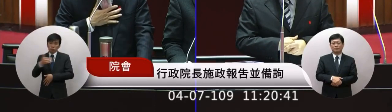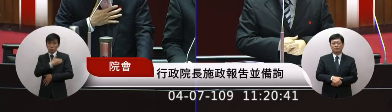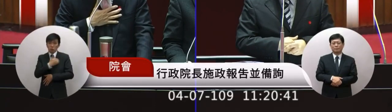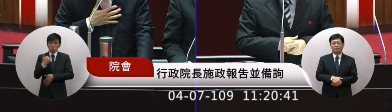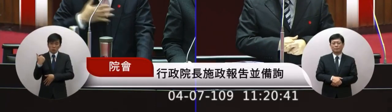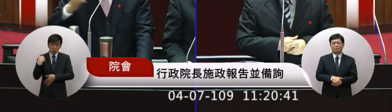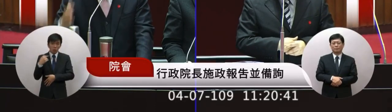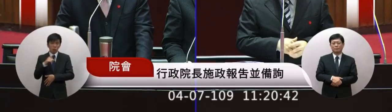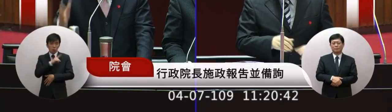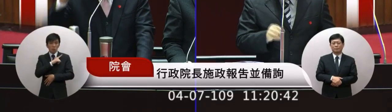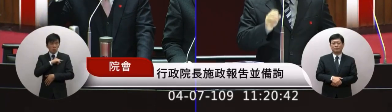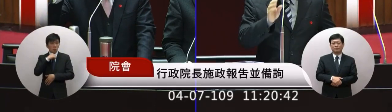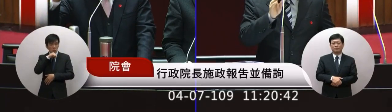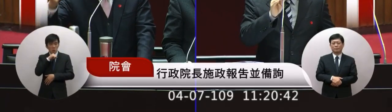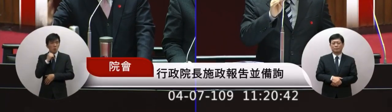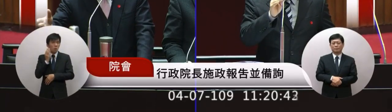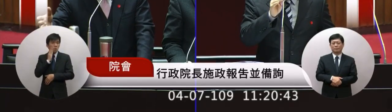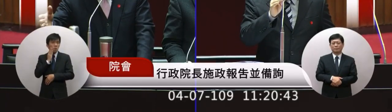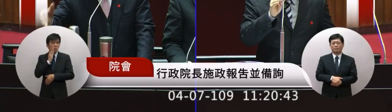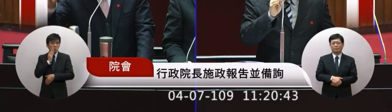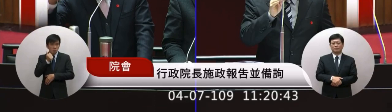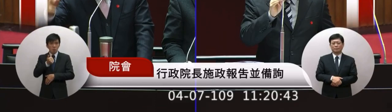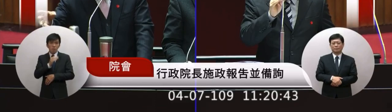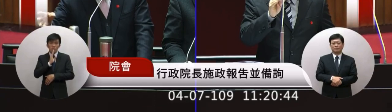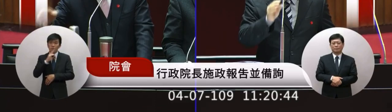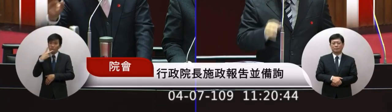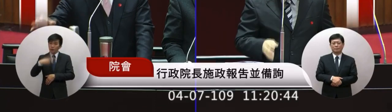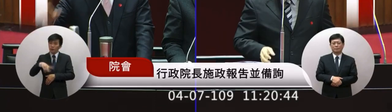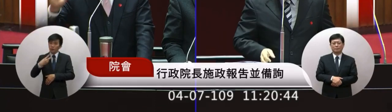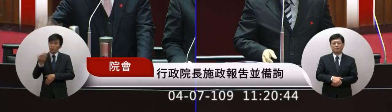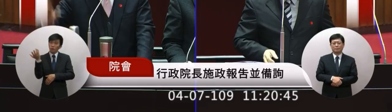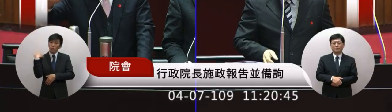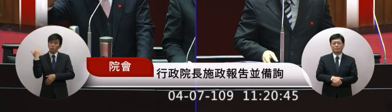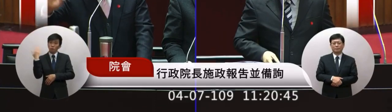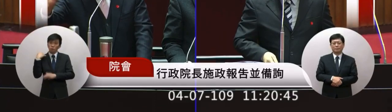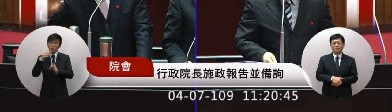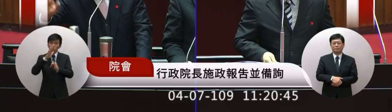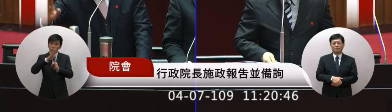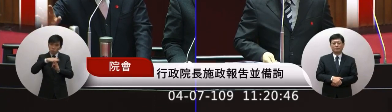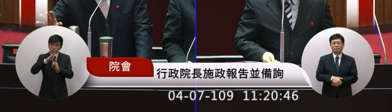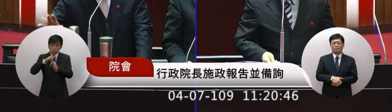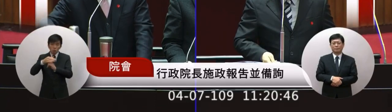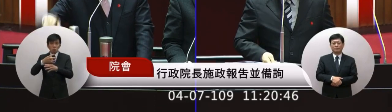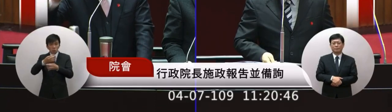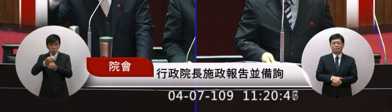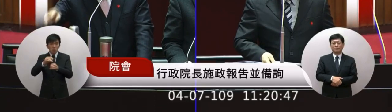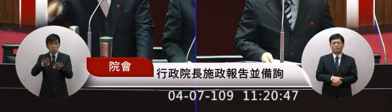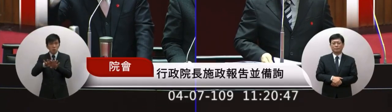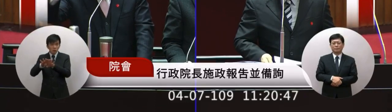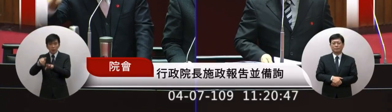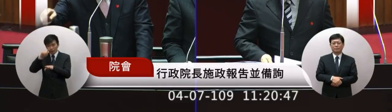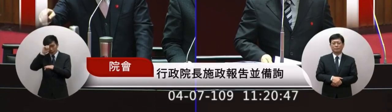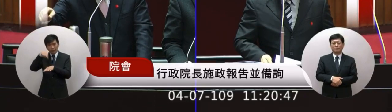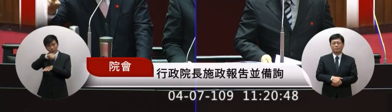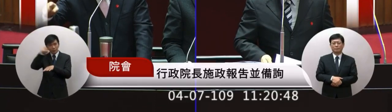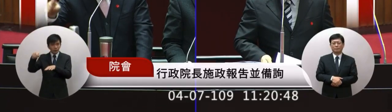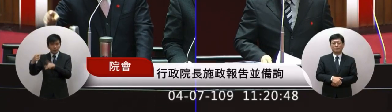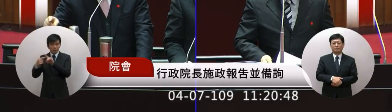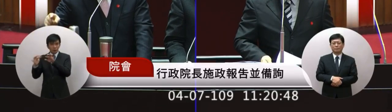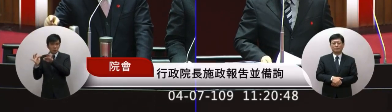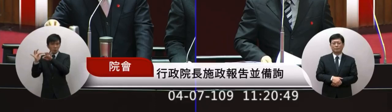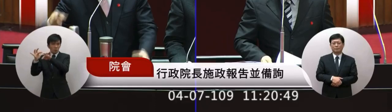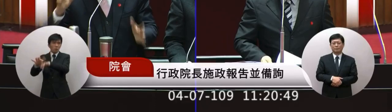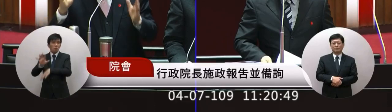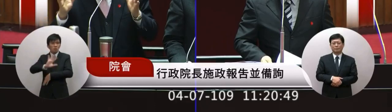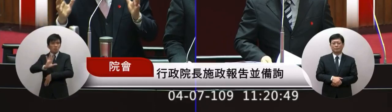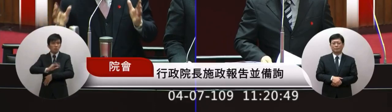们很珍惜。 是， 所以在清明扫墓我们都鼓励尽量不要群聚。 是。 那这一次看到